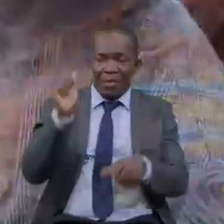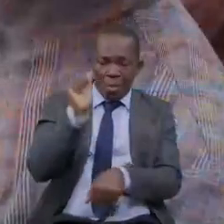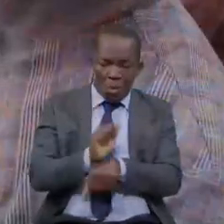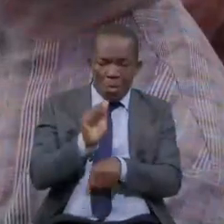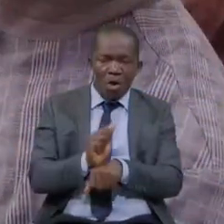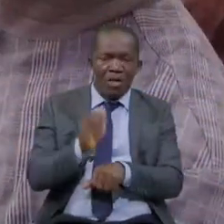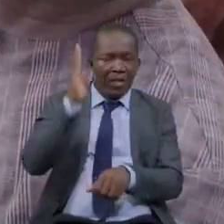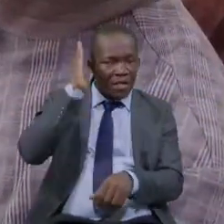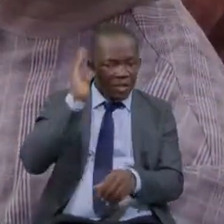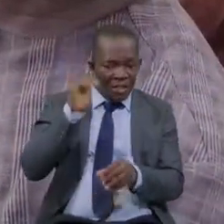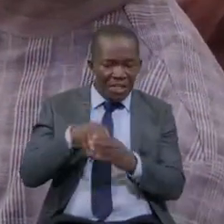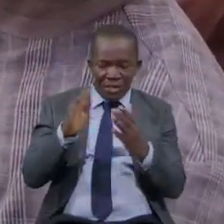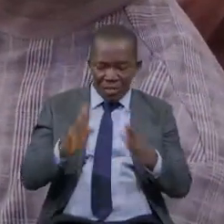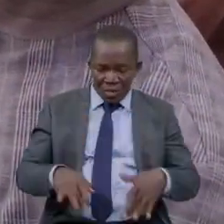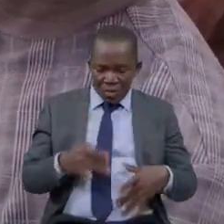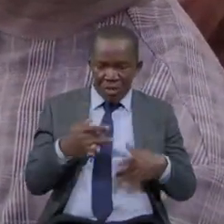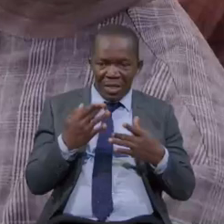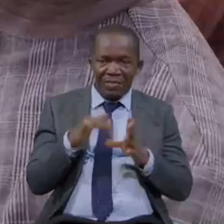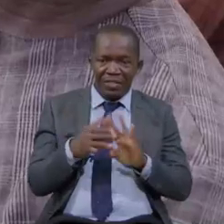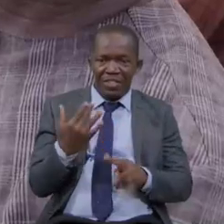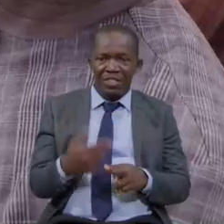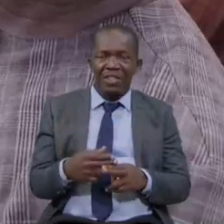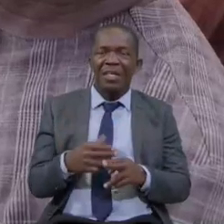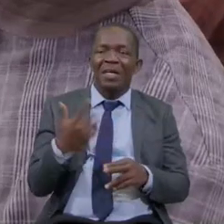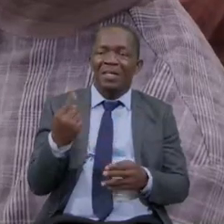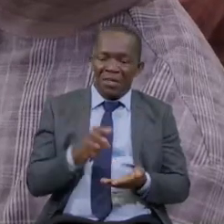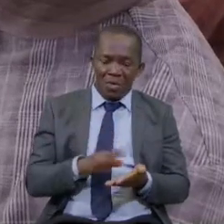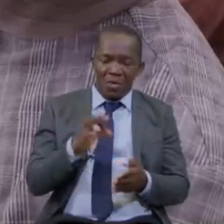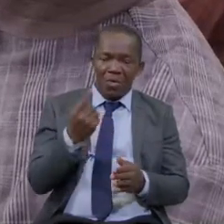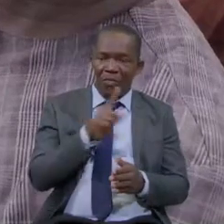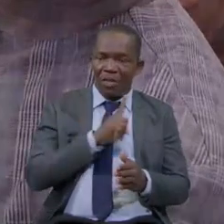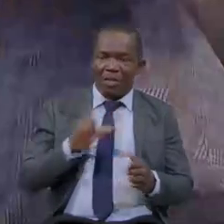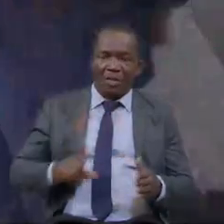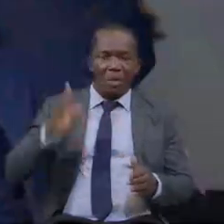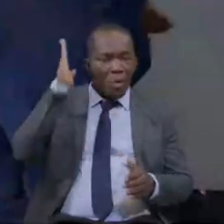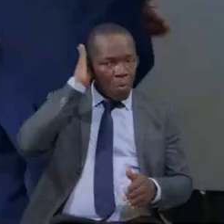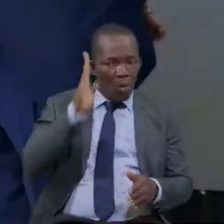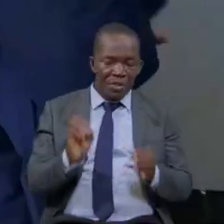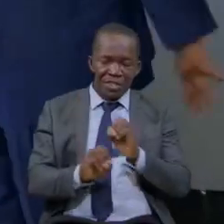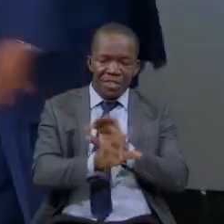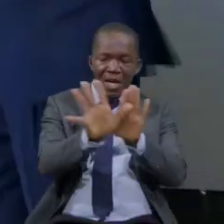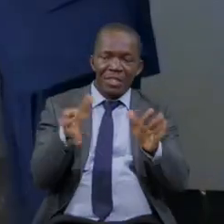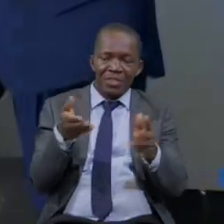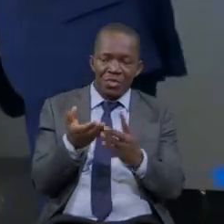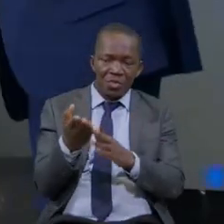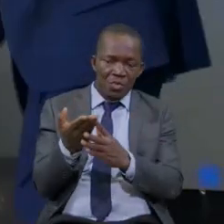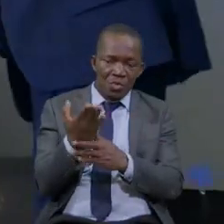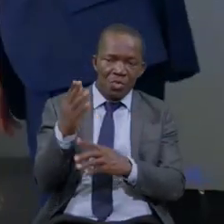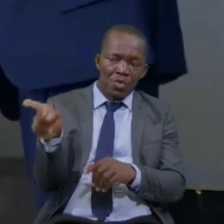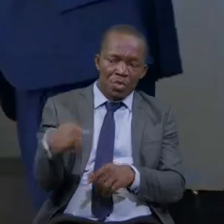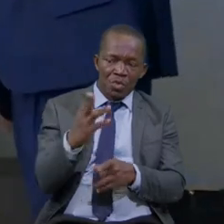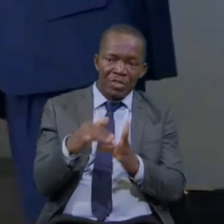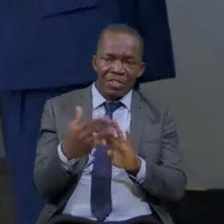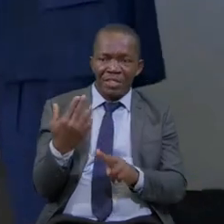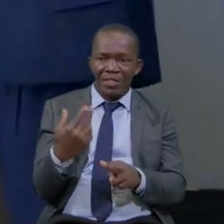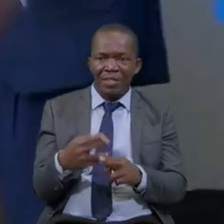Seigneur va briller à travers toi à cause de la puissance qui agit en toi.